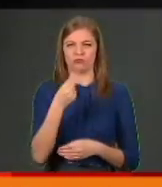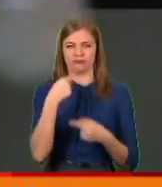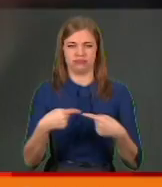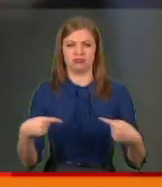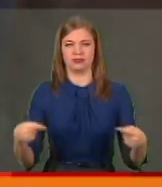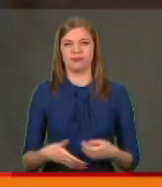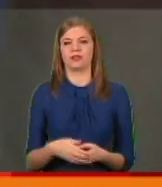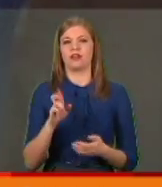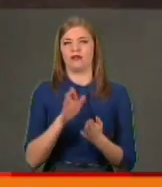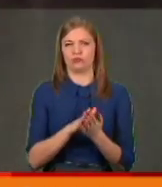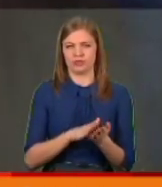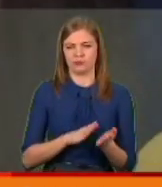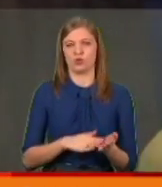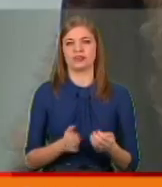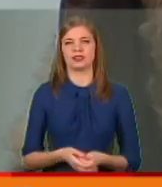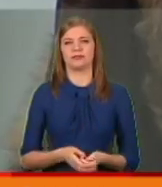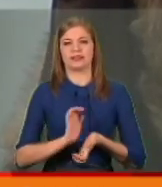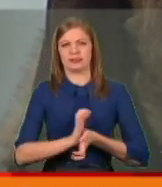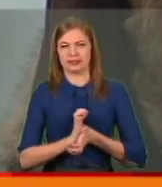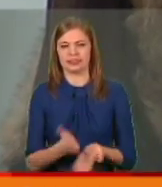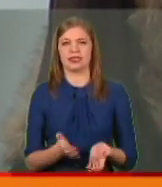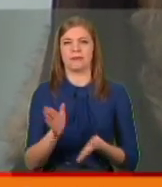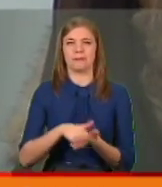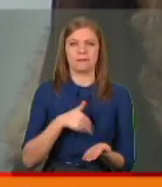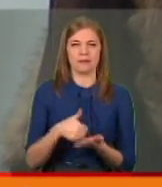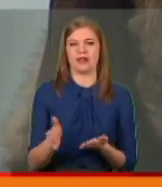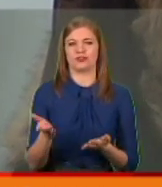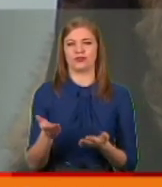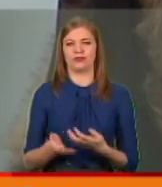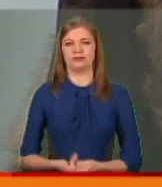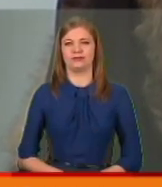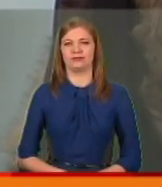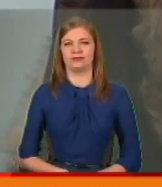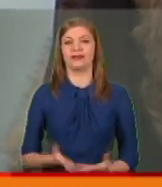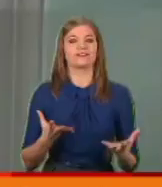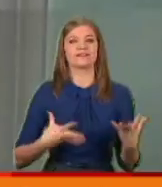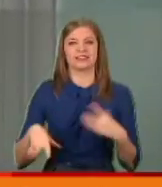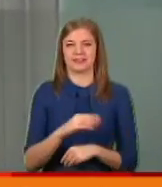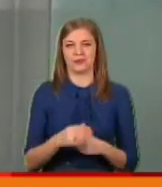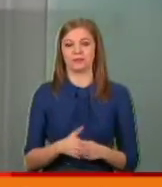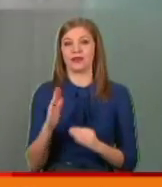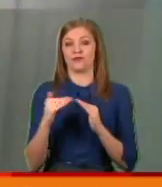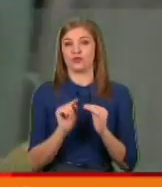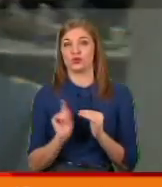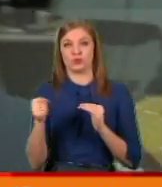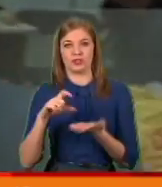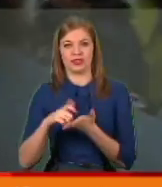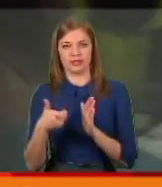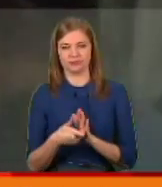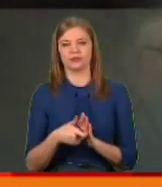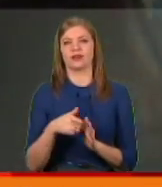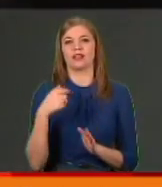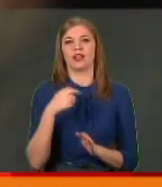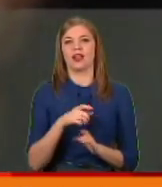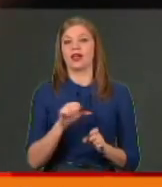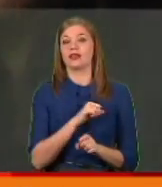провіанту. Бутерброди, сир, масло, все. В сусідній гримерці